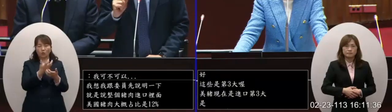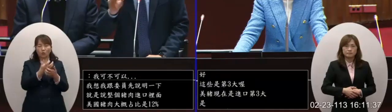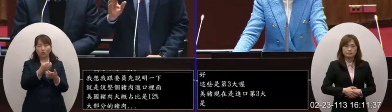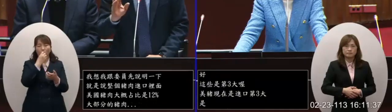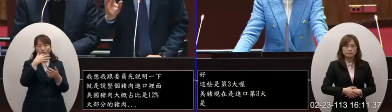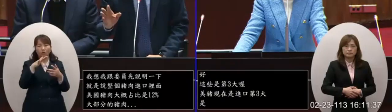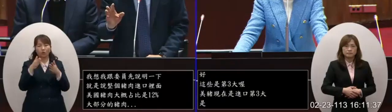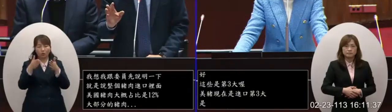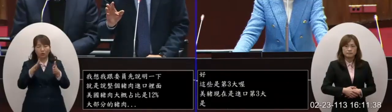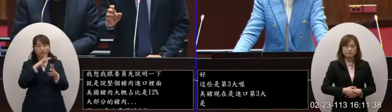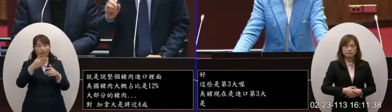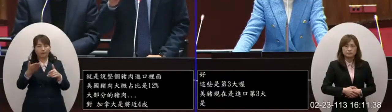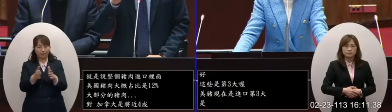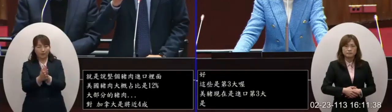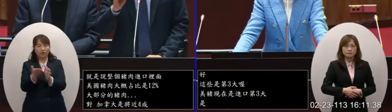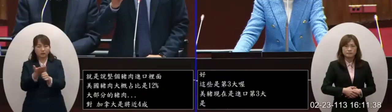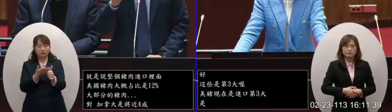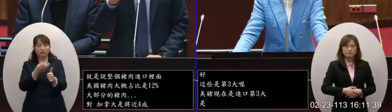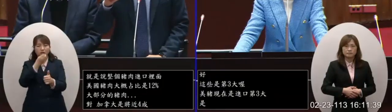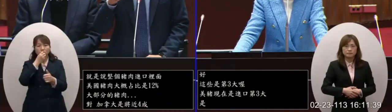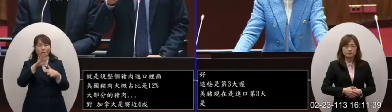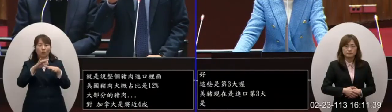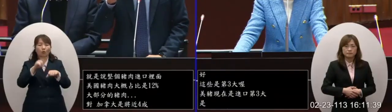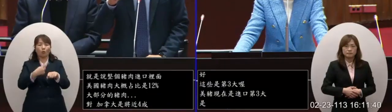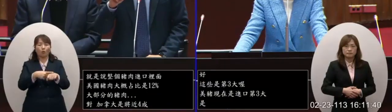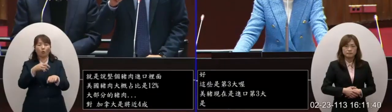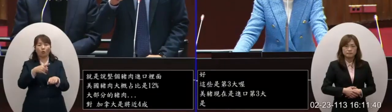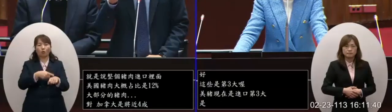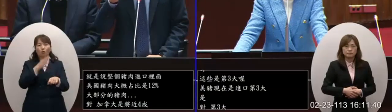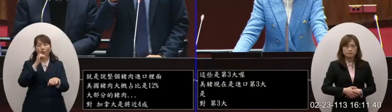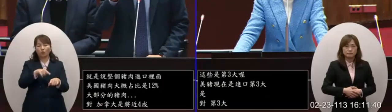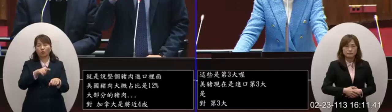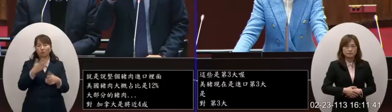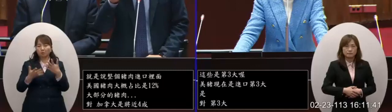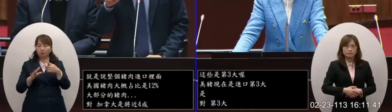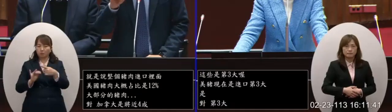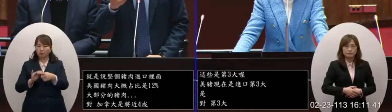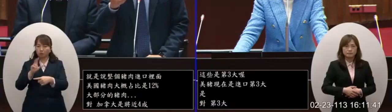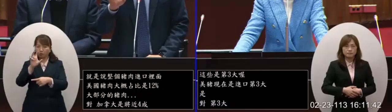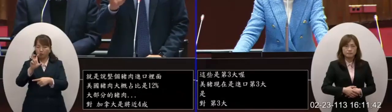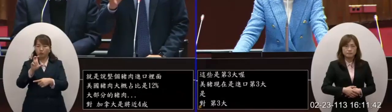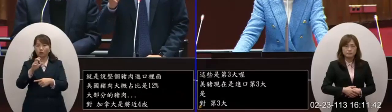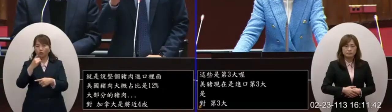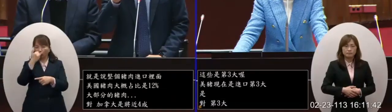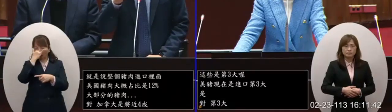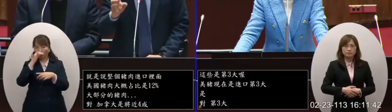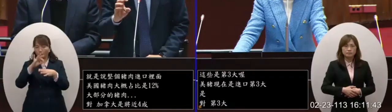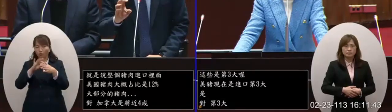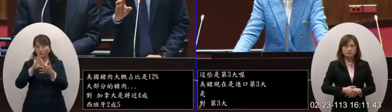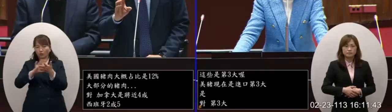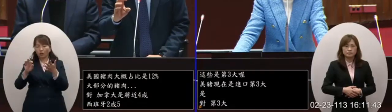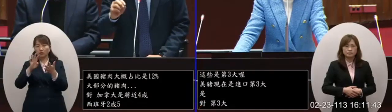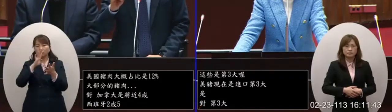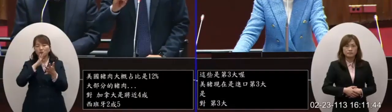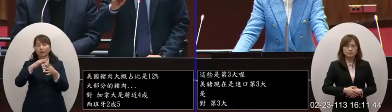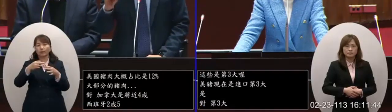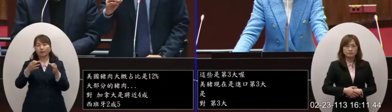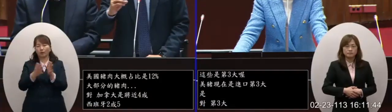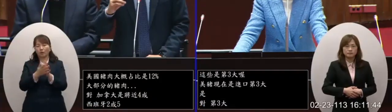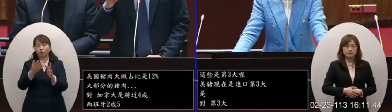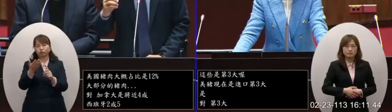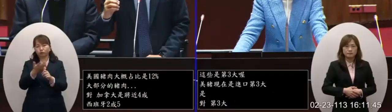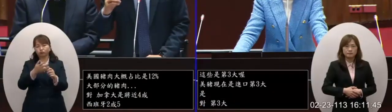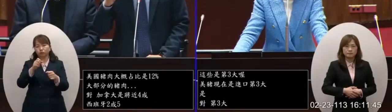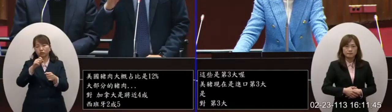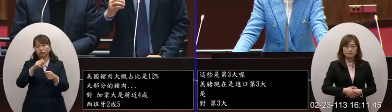都是温体猪肉比较多一点。那大概80%，大概有70%的猪肉都是用温体的方式。那其